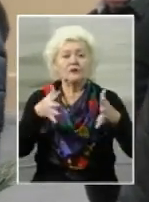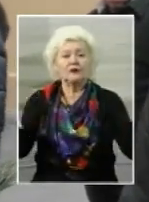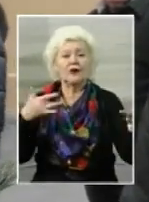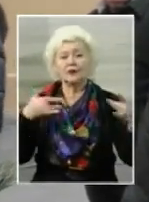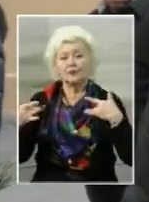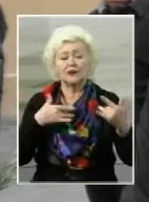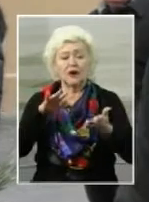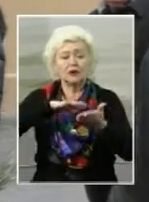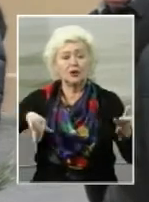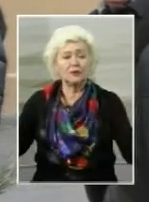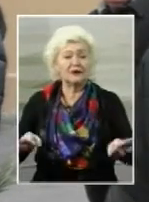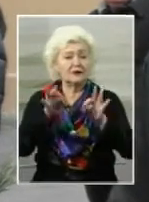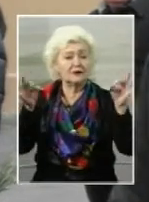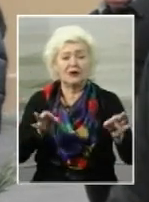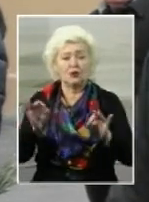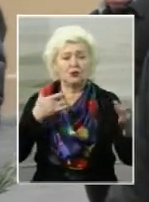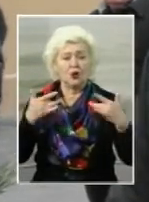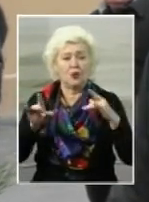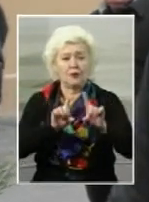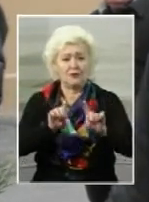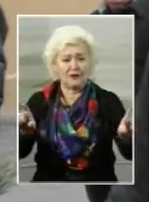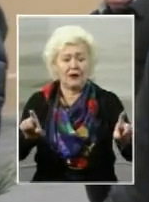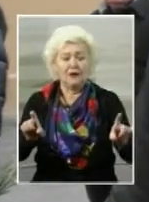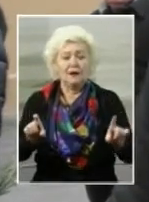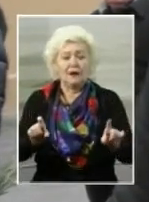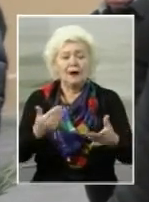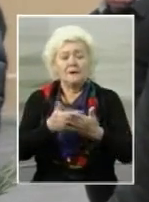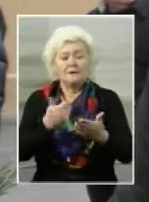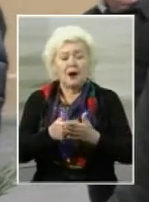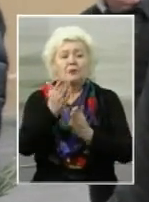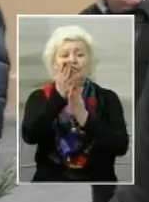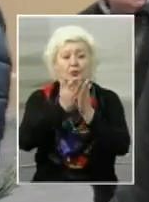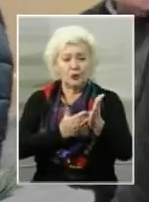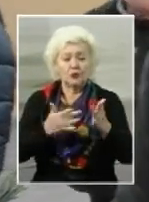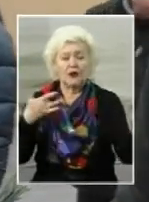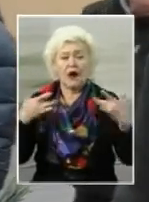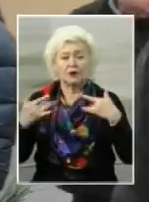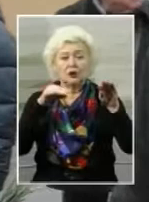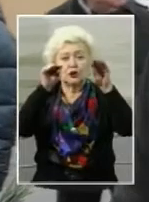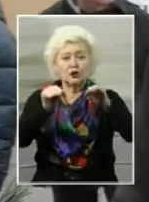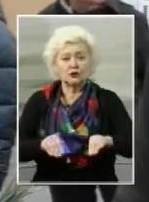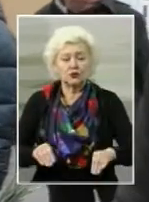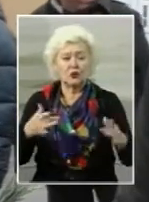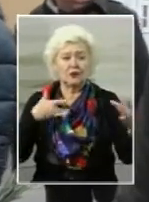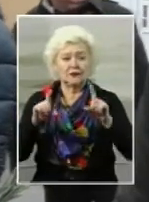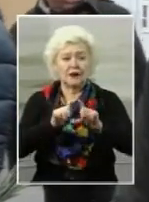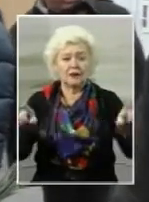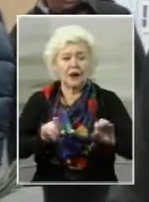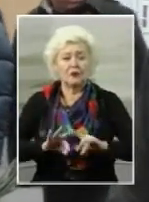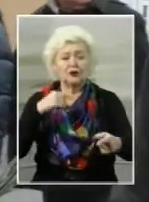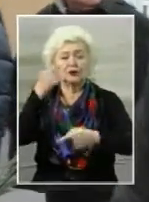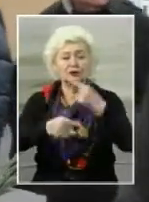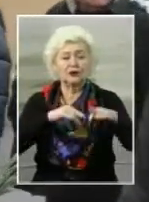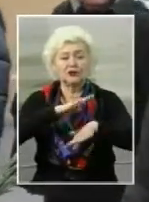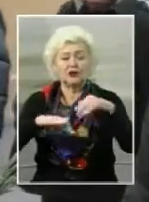Він не пропускав жодної прем'єри, тому що, по-перше, ну, мабуть, половина акторського складу театру теж пройшло через